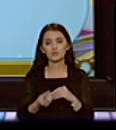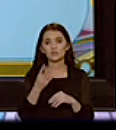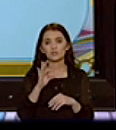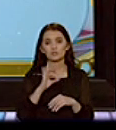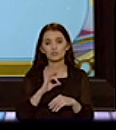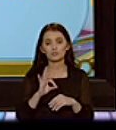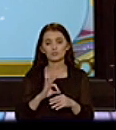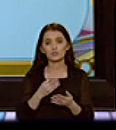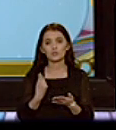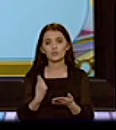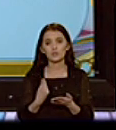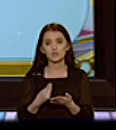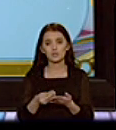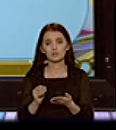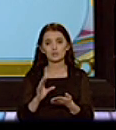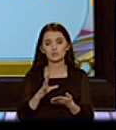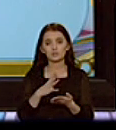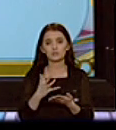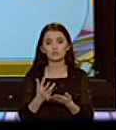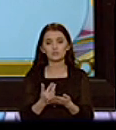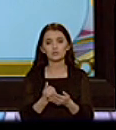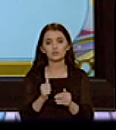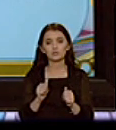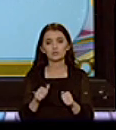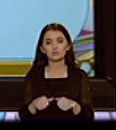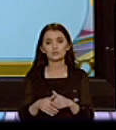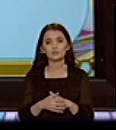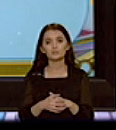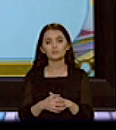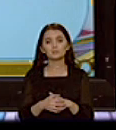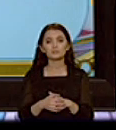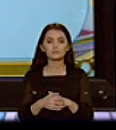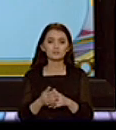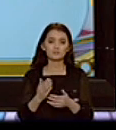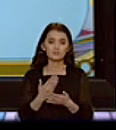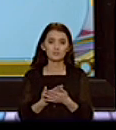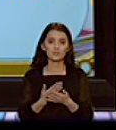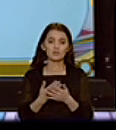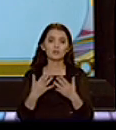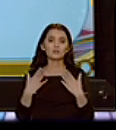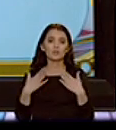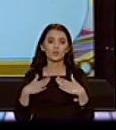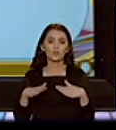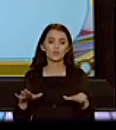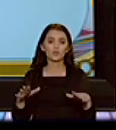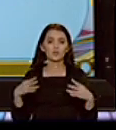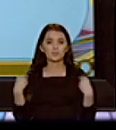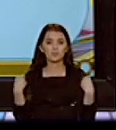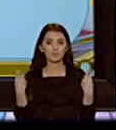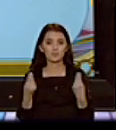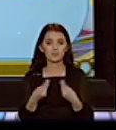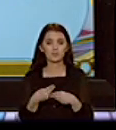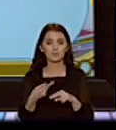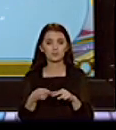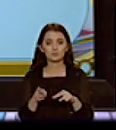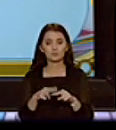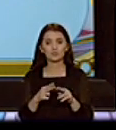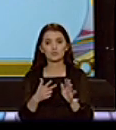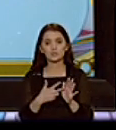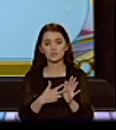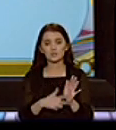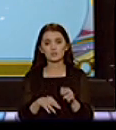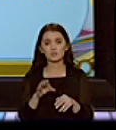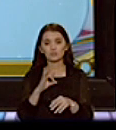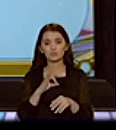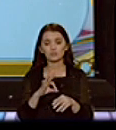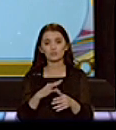tugma xarid qilinganini aniqlashimiz mumkin. Ya'ni ko'ylak va palto uchun 80 ta